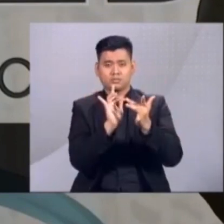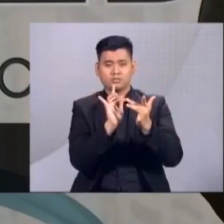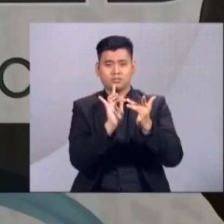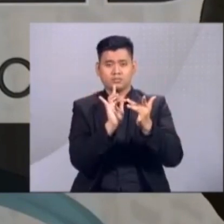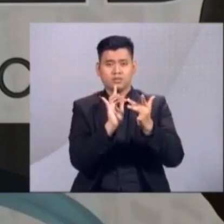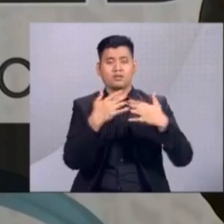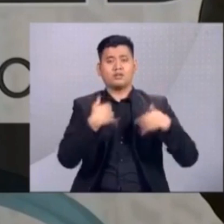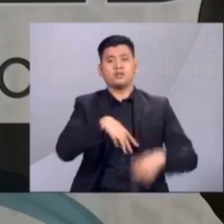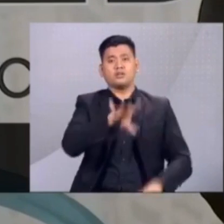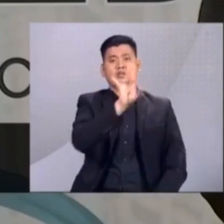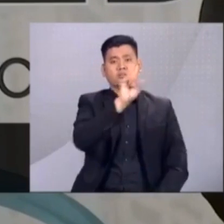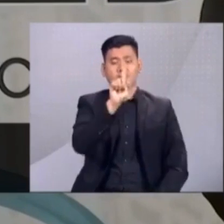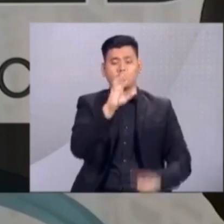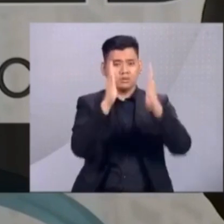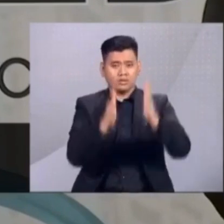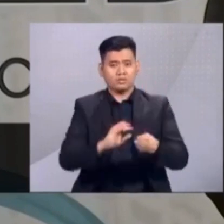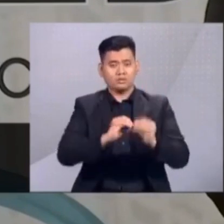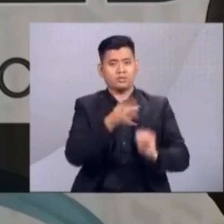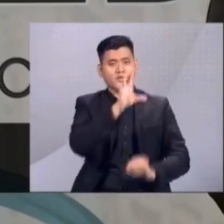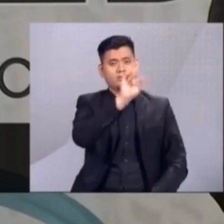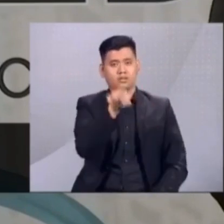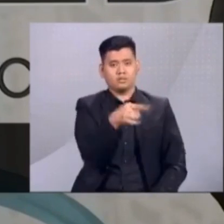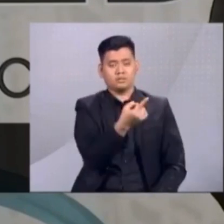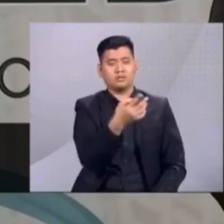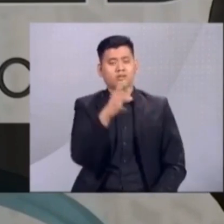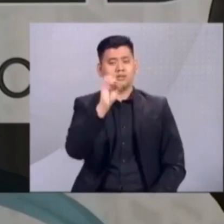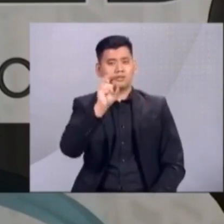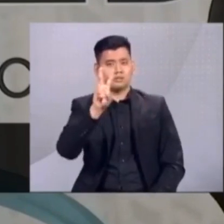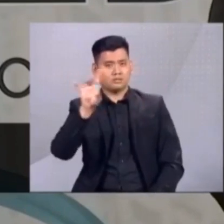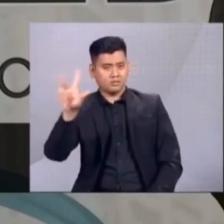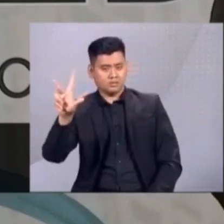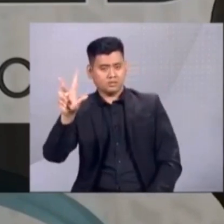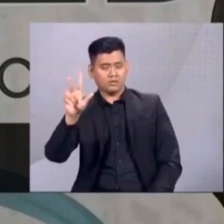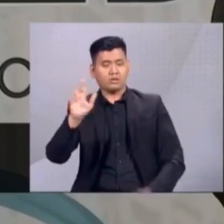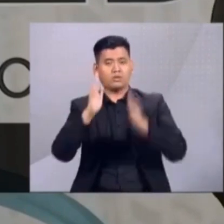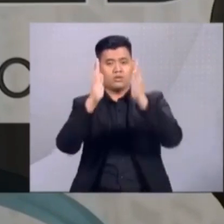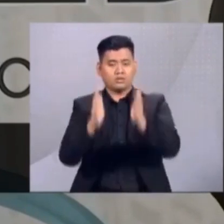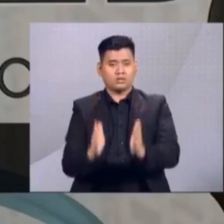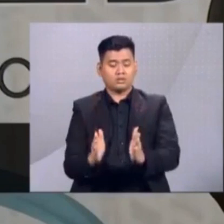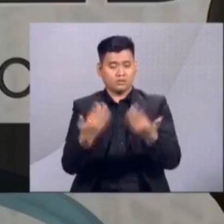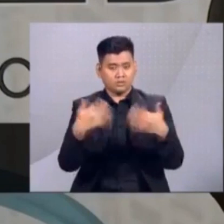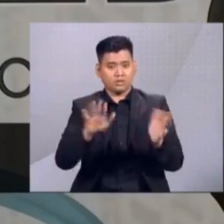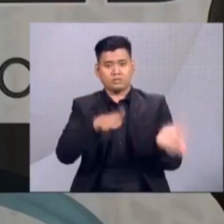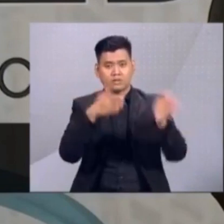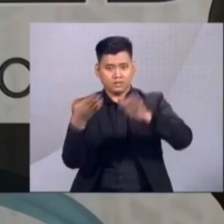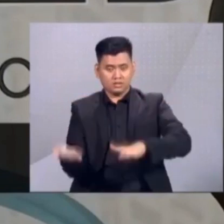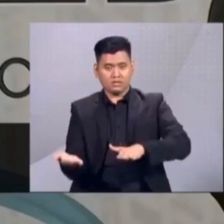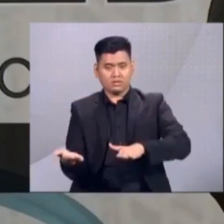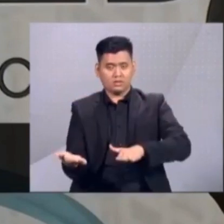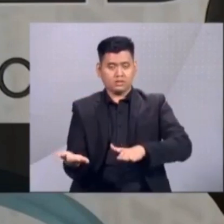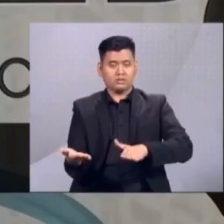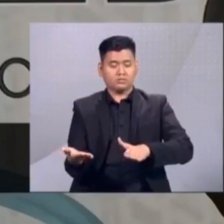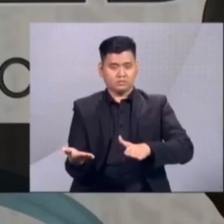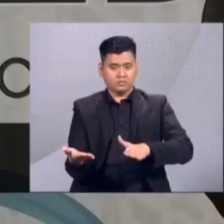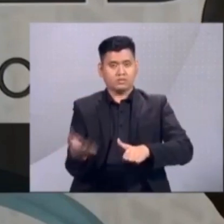kes 8,403, iaitu kes kematian ke-120. Kluster ini akan